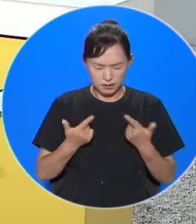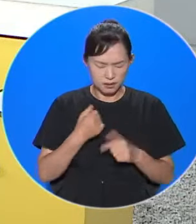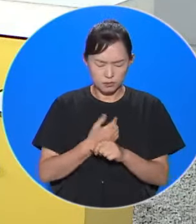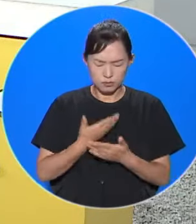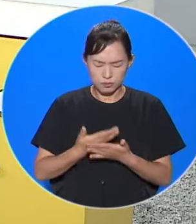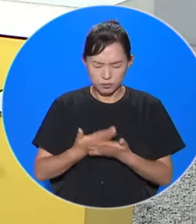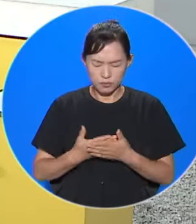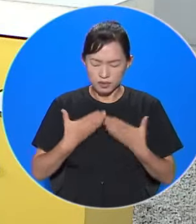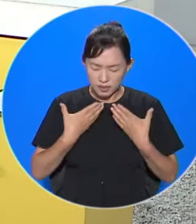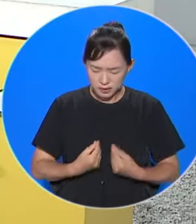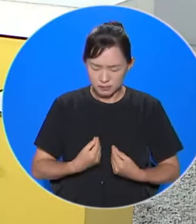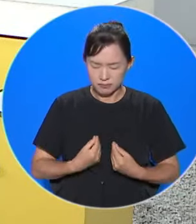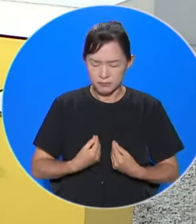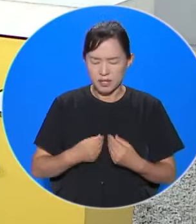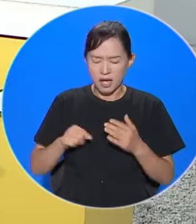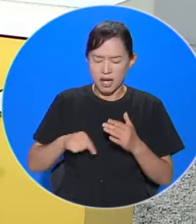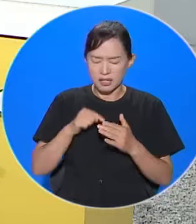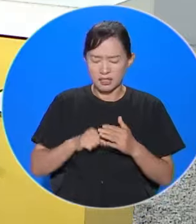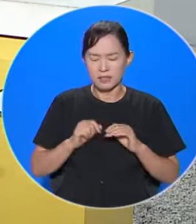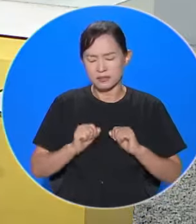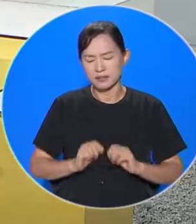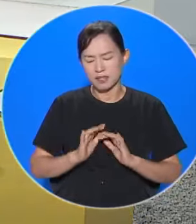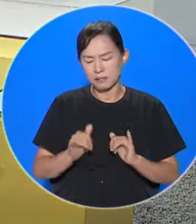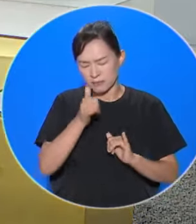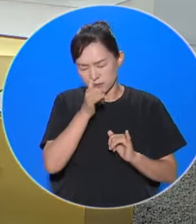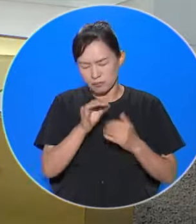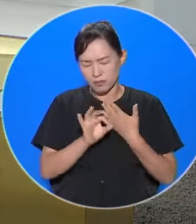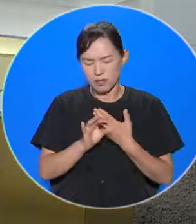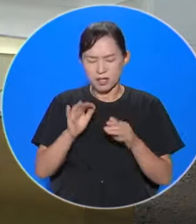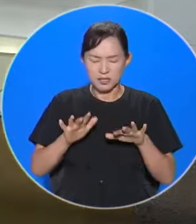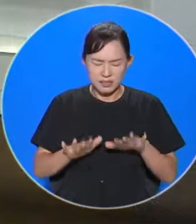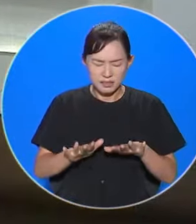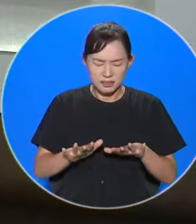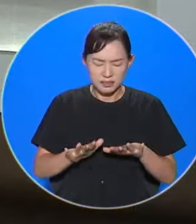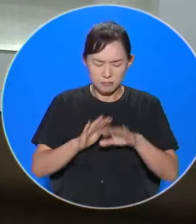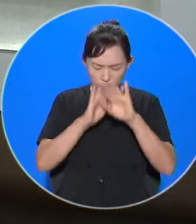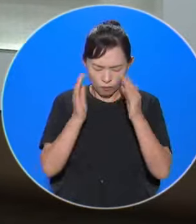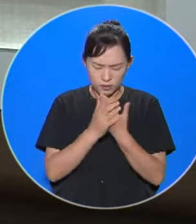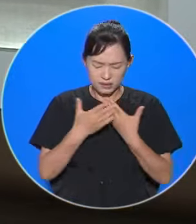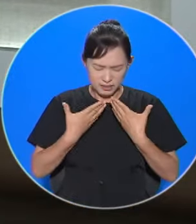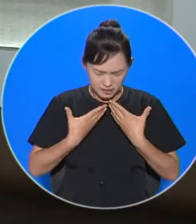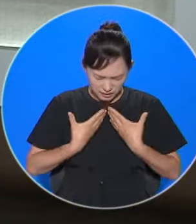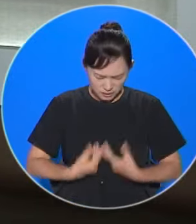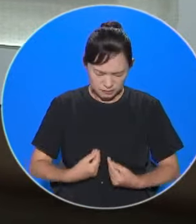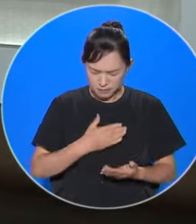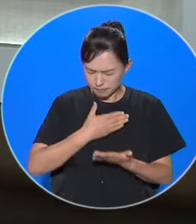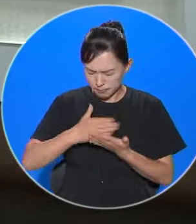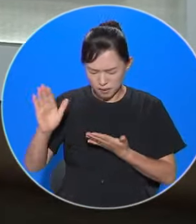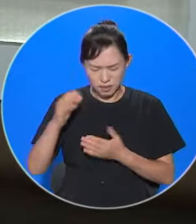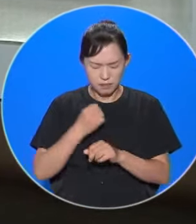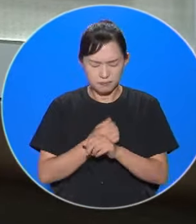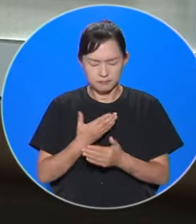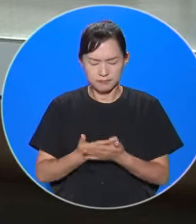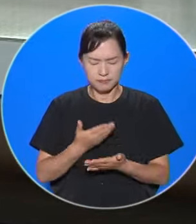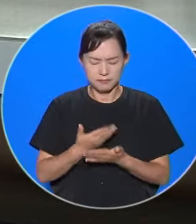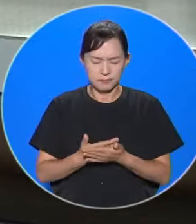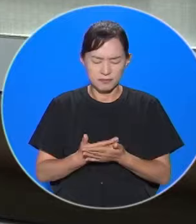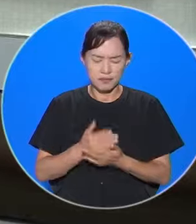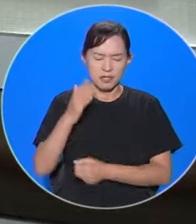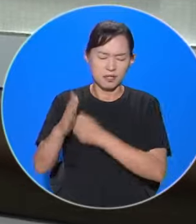해주시고 낙심과 절망 가운데 있는 분들이 있다면 하나님 이 시간 모든 낙심과 절망이 떠나가게 하여